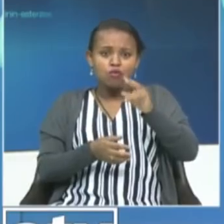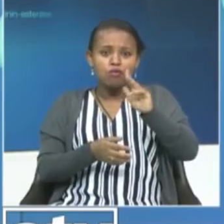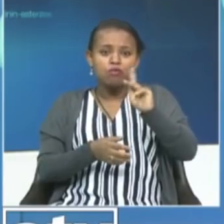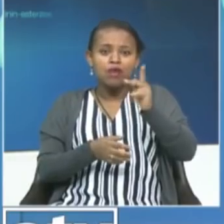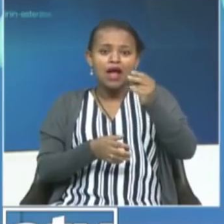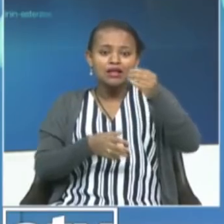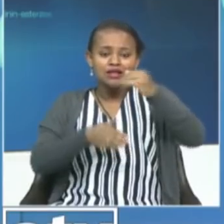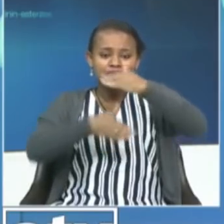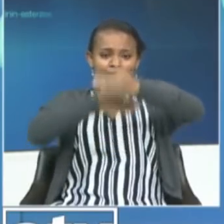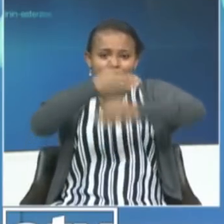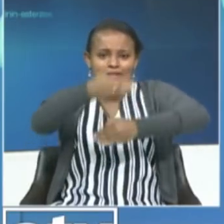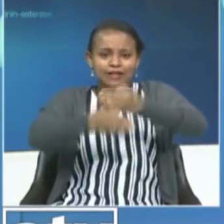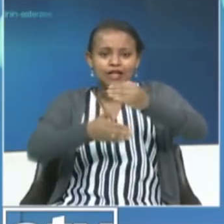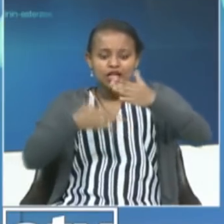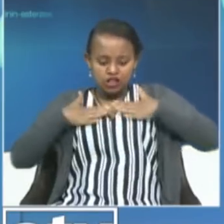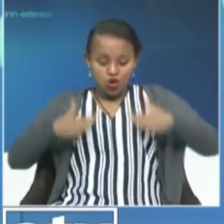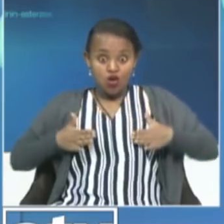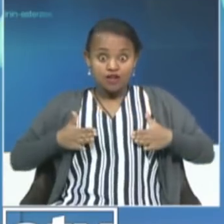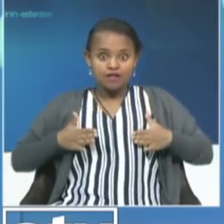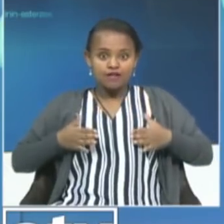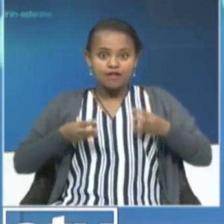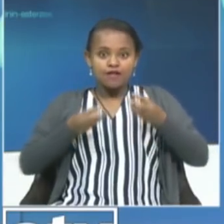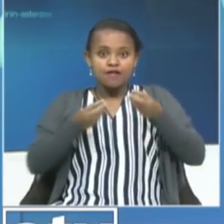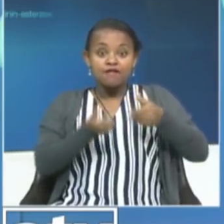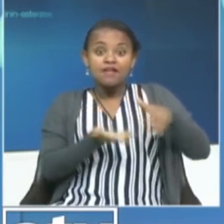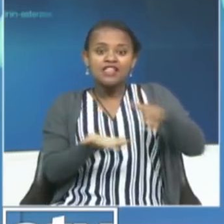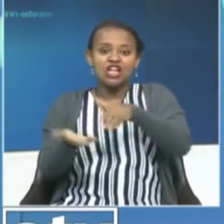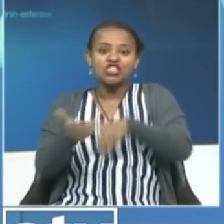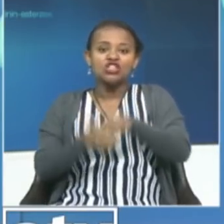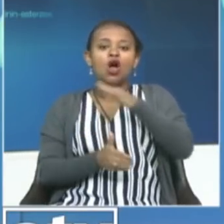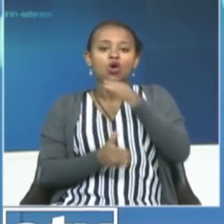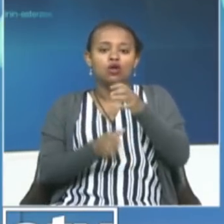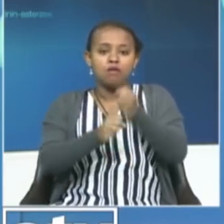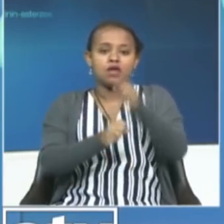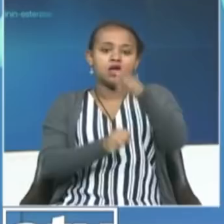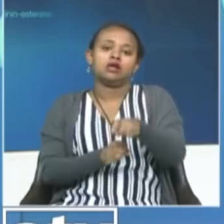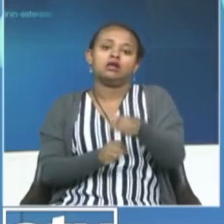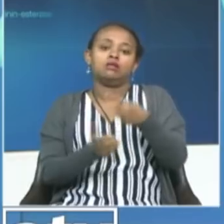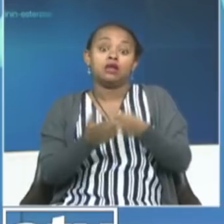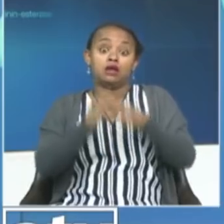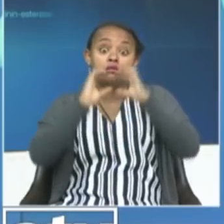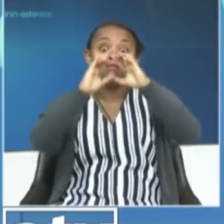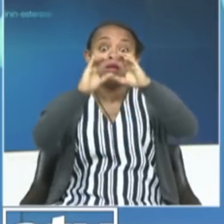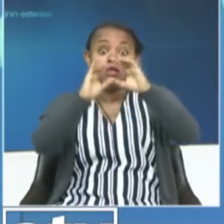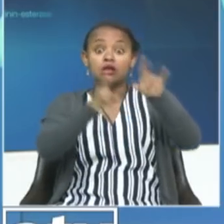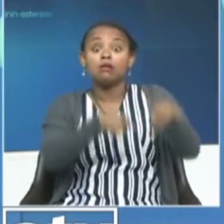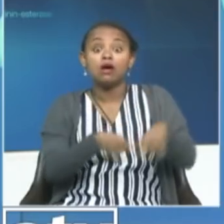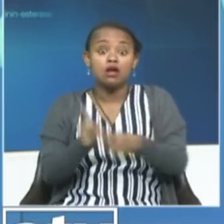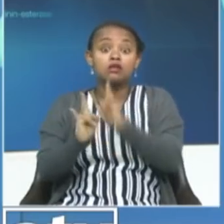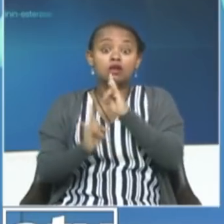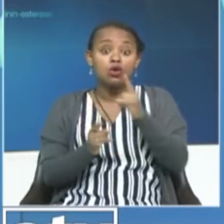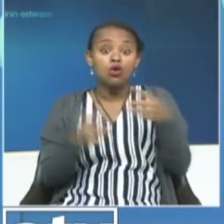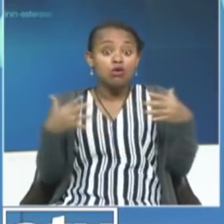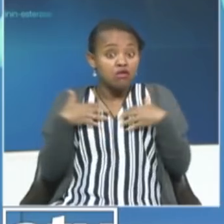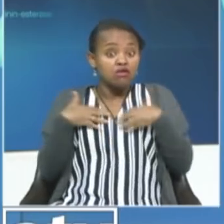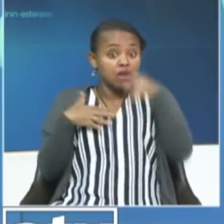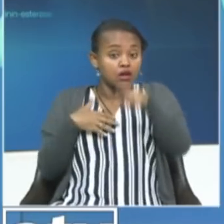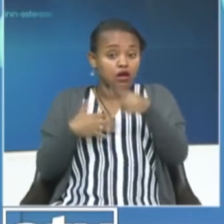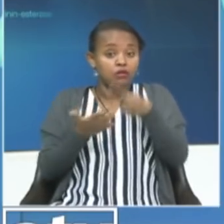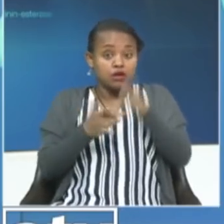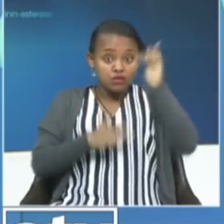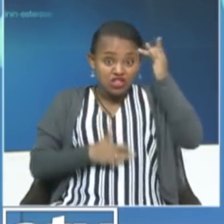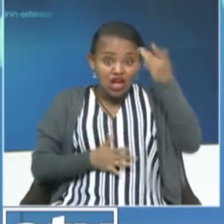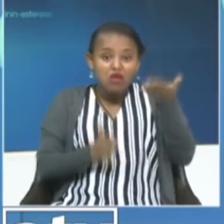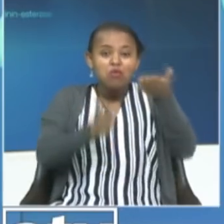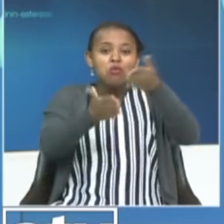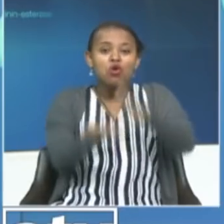ሰውነት ፈሳሾች እንዳይወጡ መያዝ አለበት። ይህ እንግዲህ ይህም አንድ ማስተማሪያ ዘዴ ነው። መፍራት አለብን ይህም በሽታ።